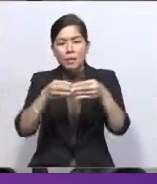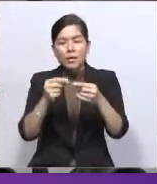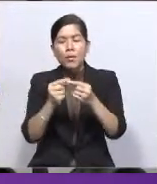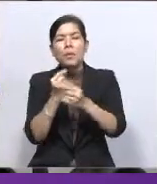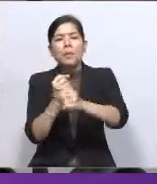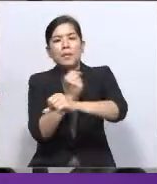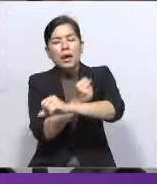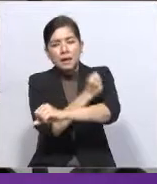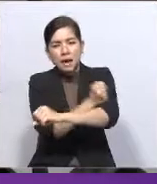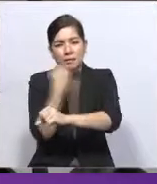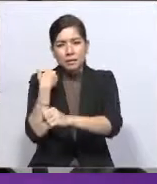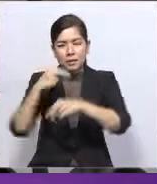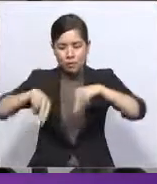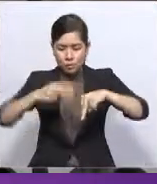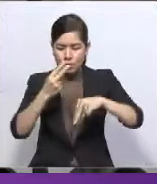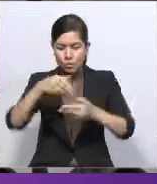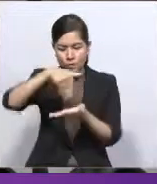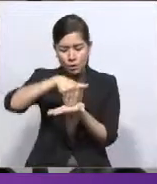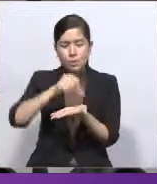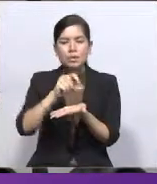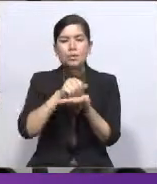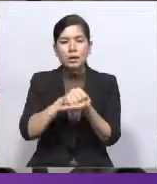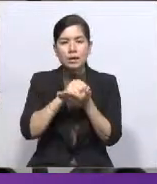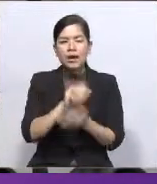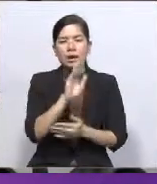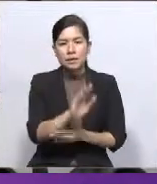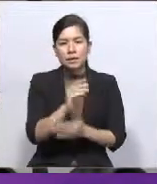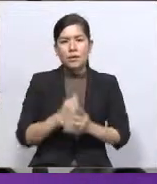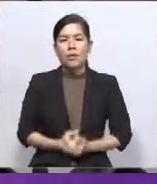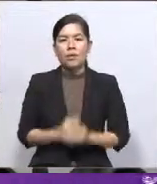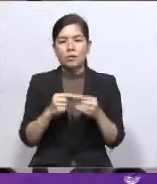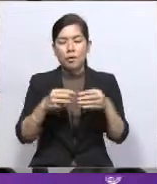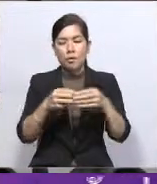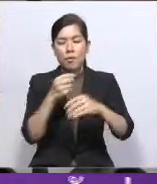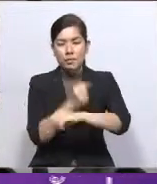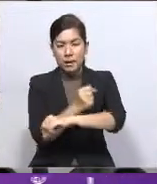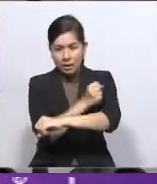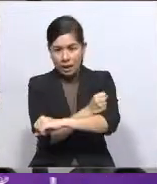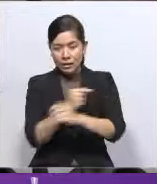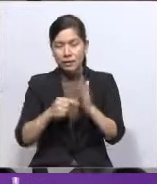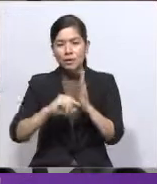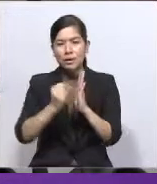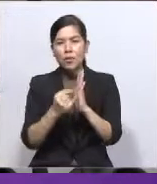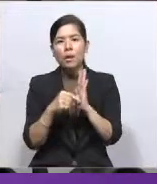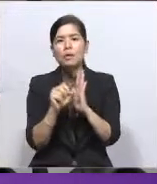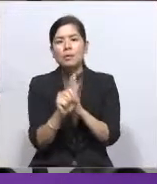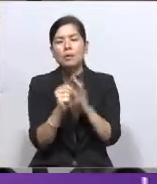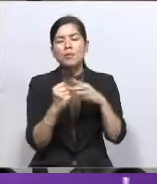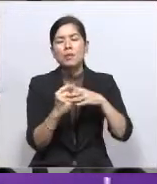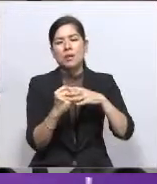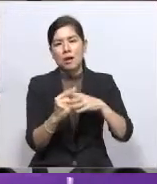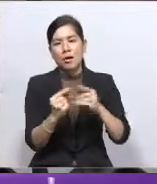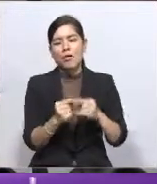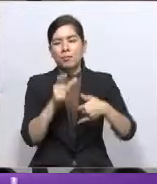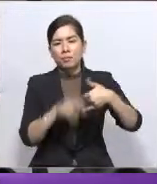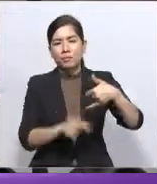รวจเยี่ยมศูนย์บริการจดทะเบียนแรงงานต่างด้าวแบบเบ็ดเสร็จที่จังหวัดสมุทรสาครไปติดตามบรรยากาศได้จากคุณปนทัศน์กิติพงษ์ยิ่งยง